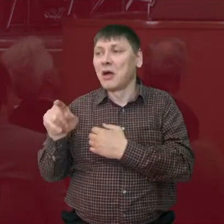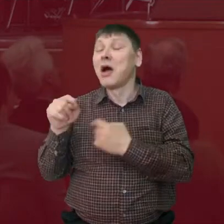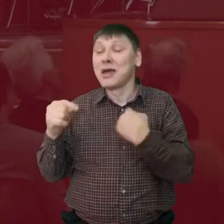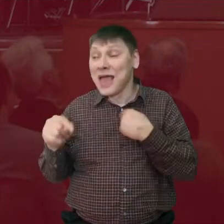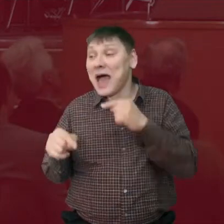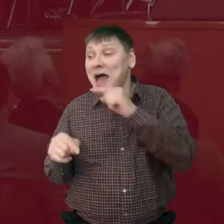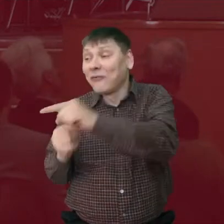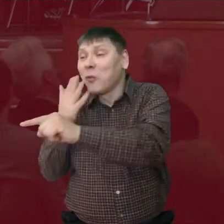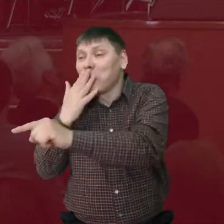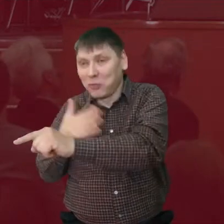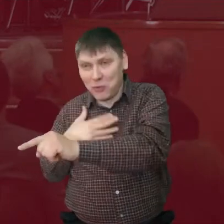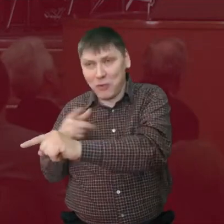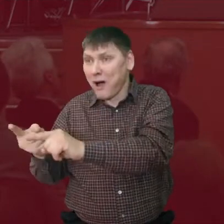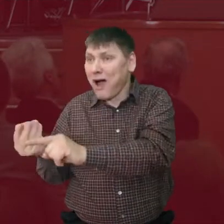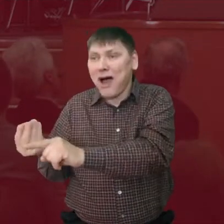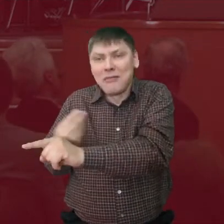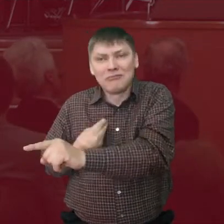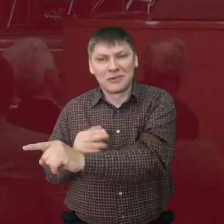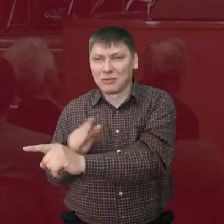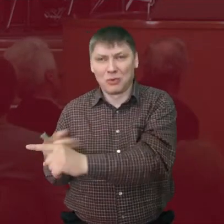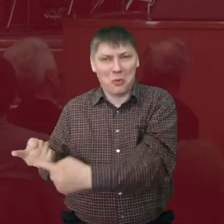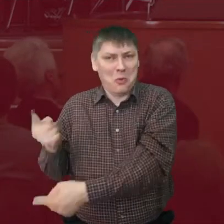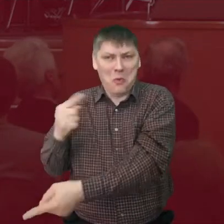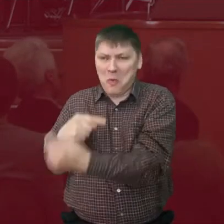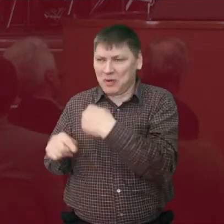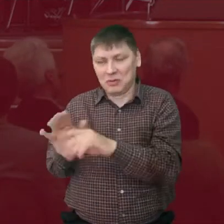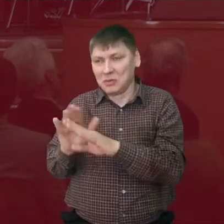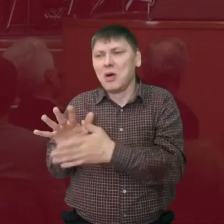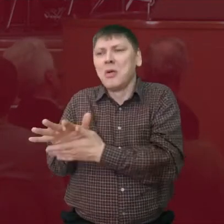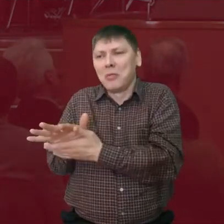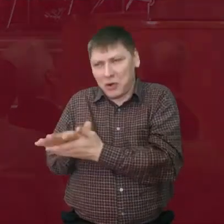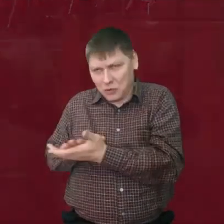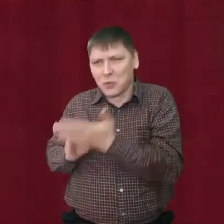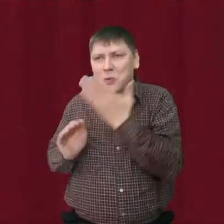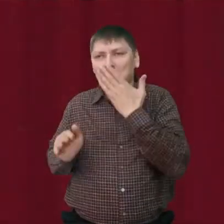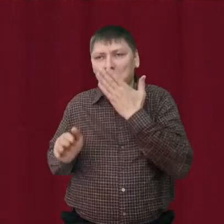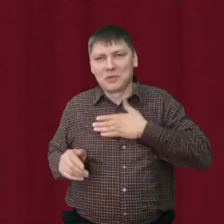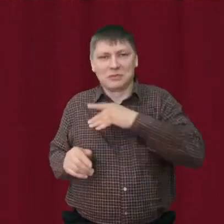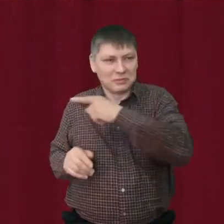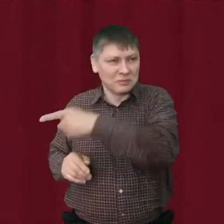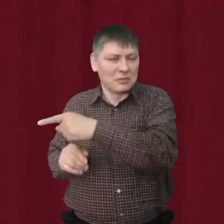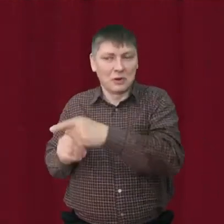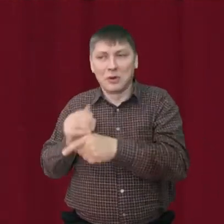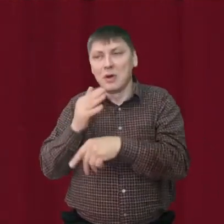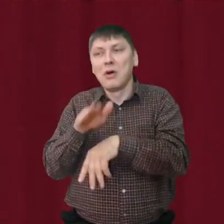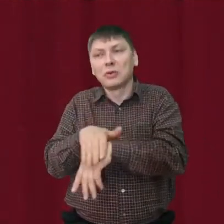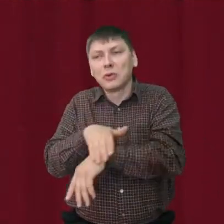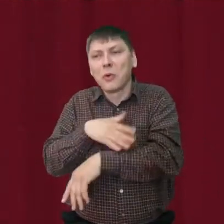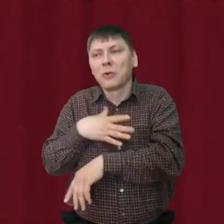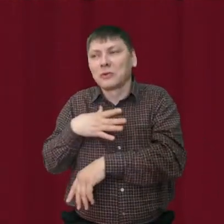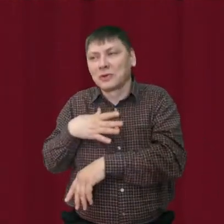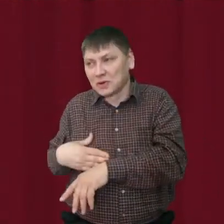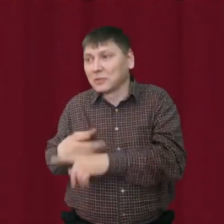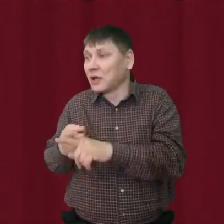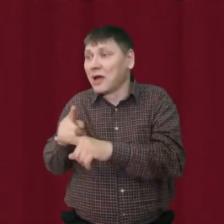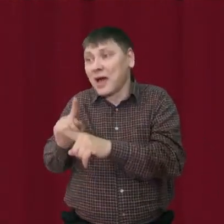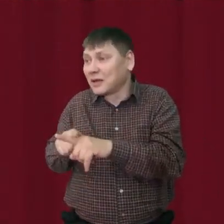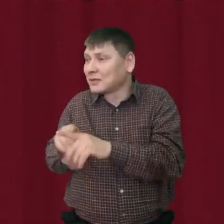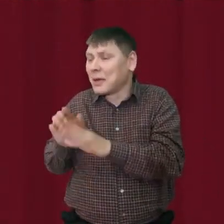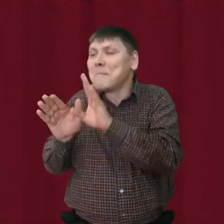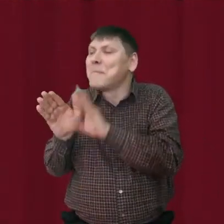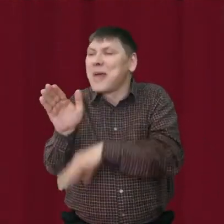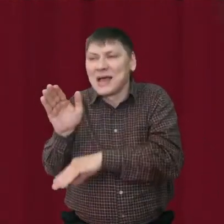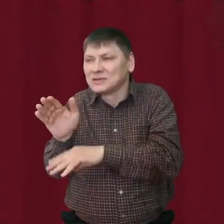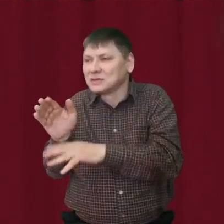любит. Несмотря на это, он продолжает любить дальше. Более того, не просто любит, долготерпит, даже вот